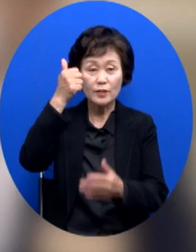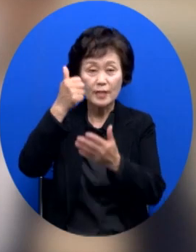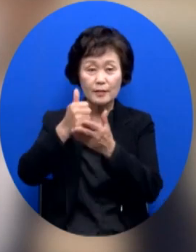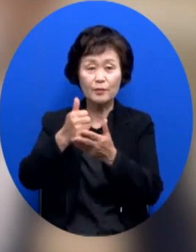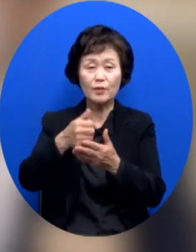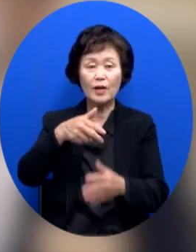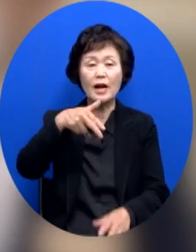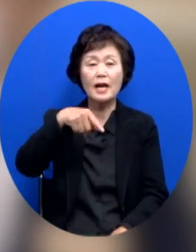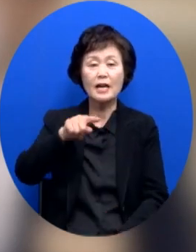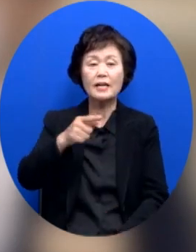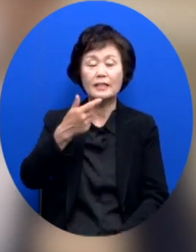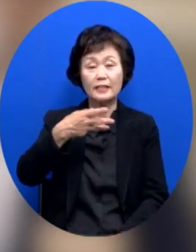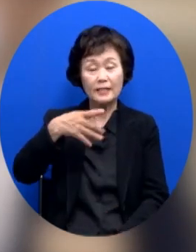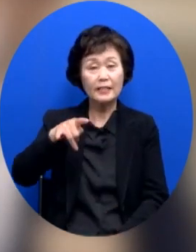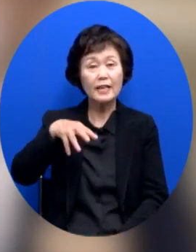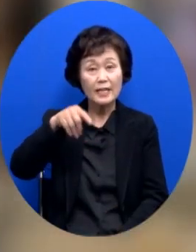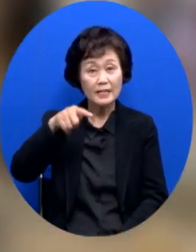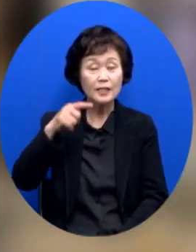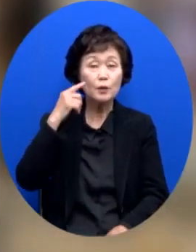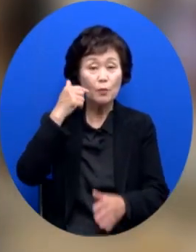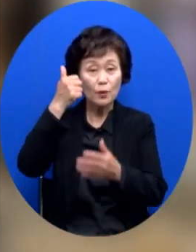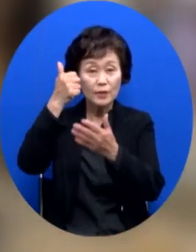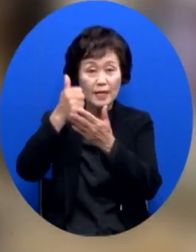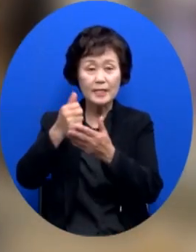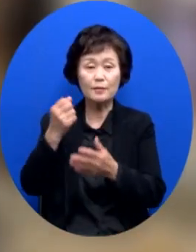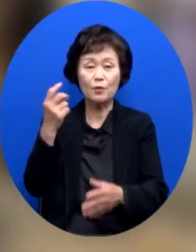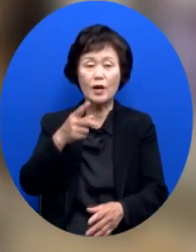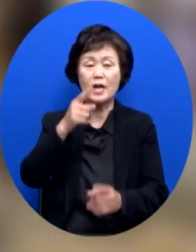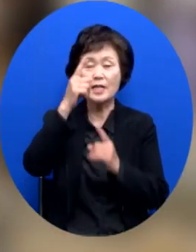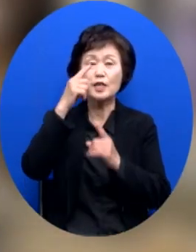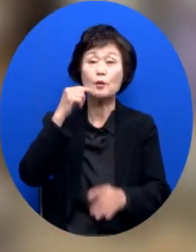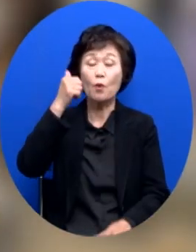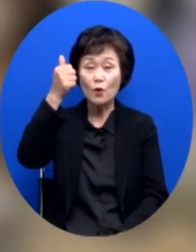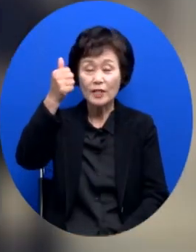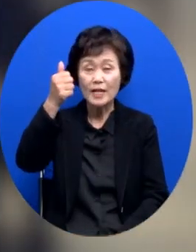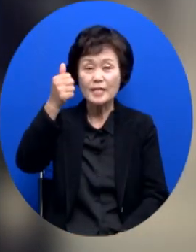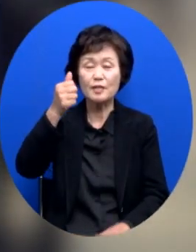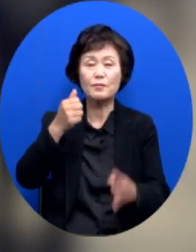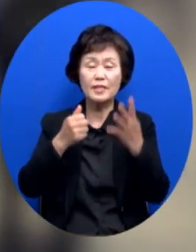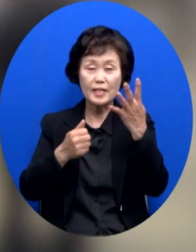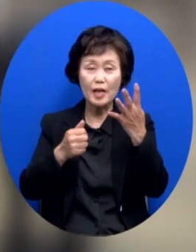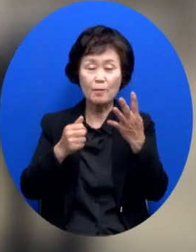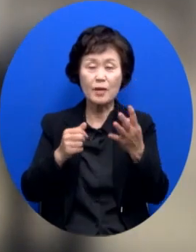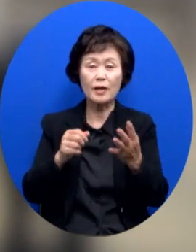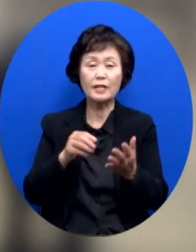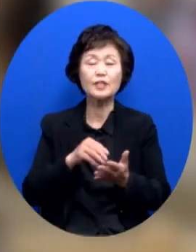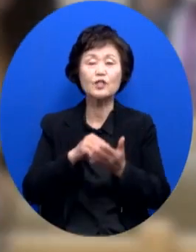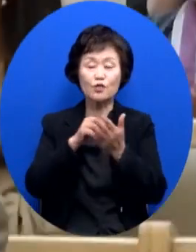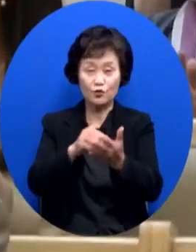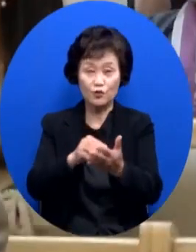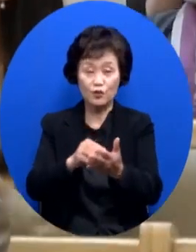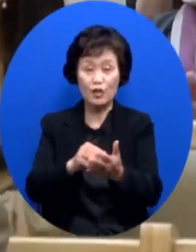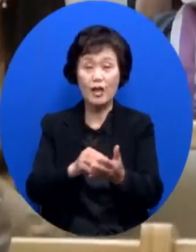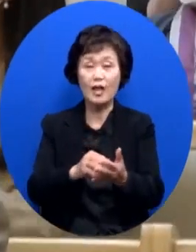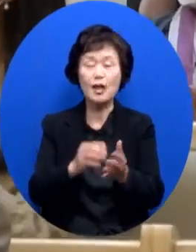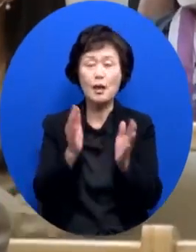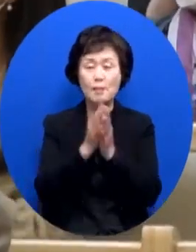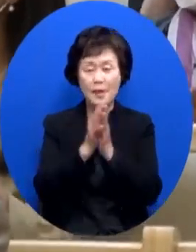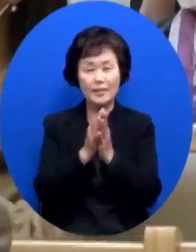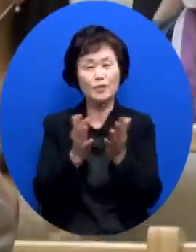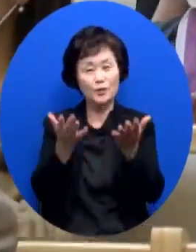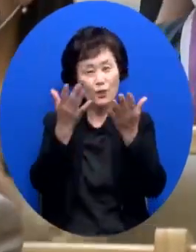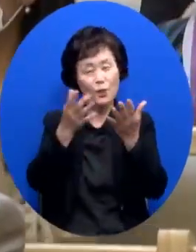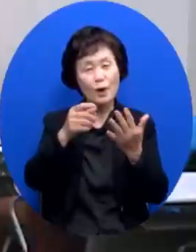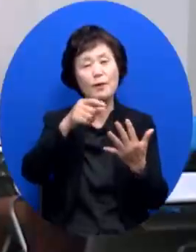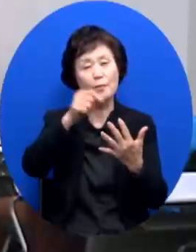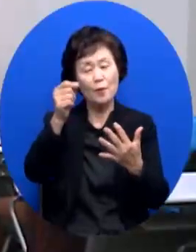목사, 순복음진주초대교회의 전태식 이경은 목사가 이름을 올려 사실상 선출 확정을 짓고 박수로 추대할